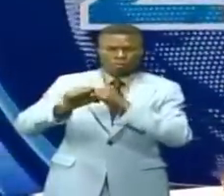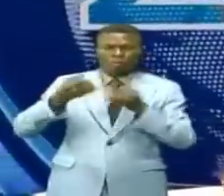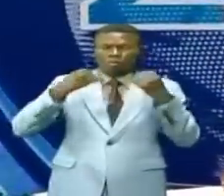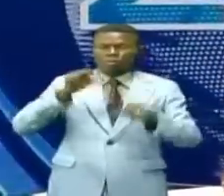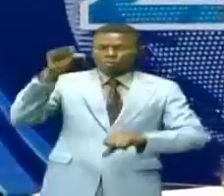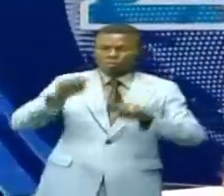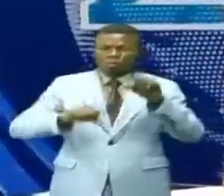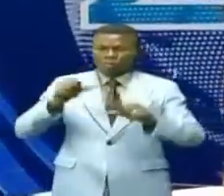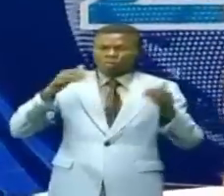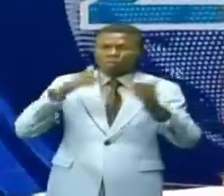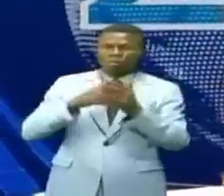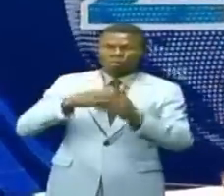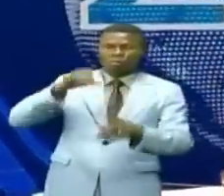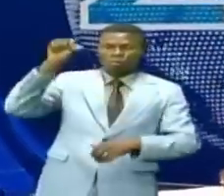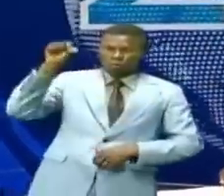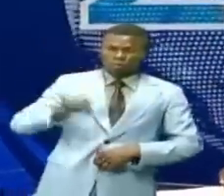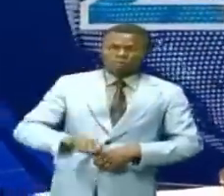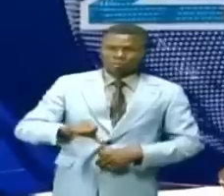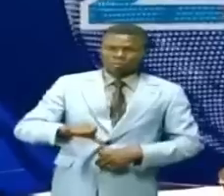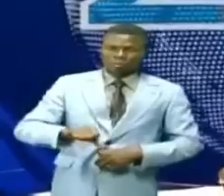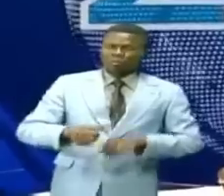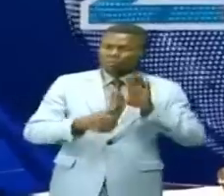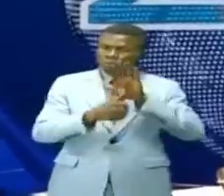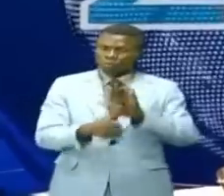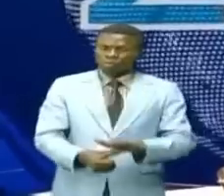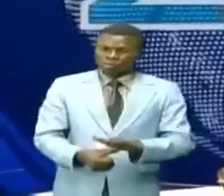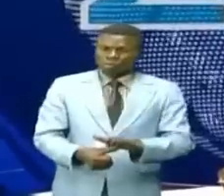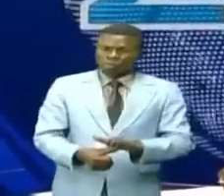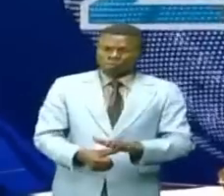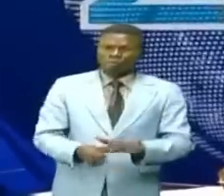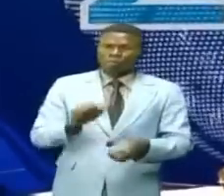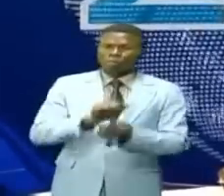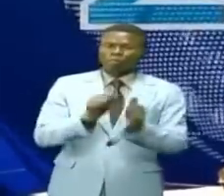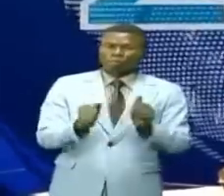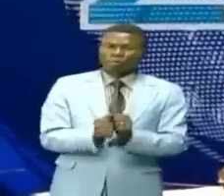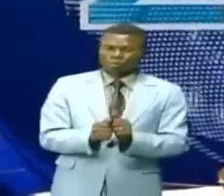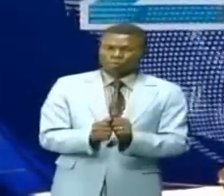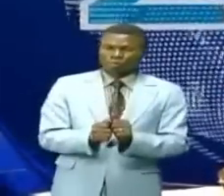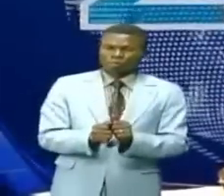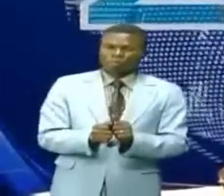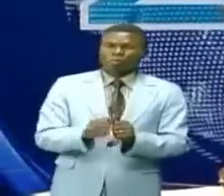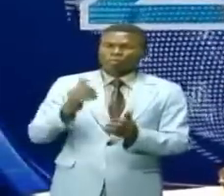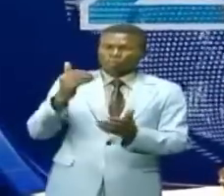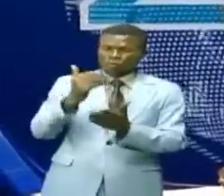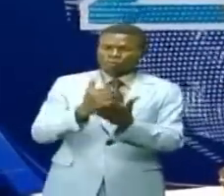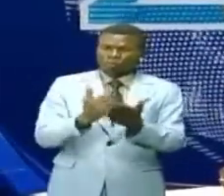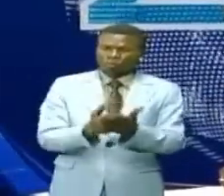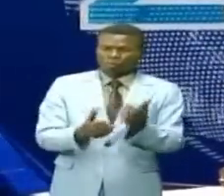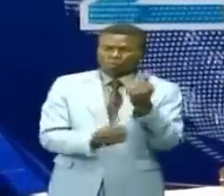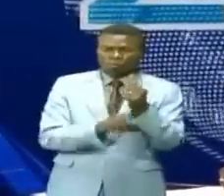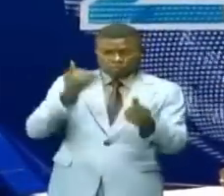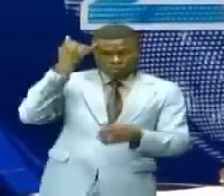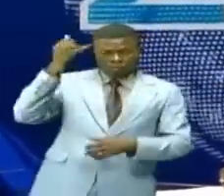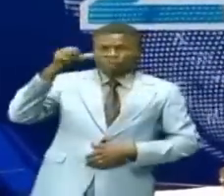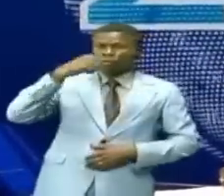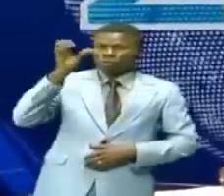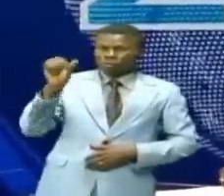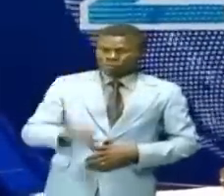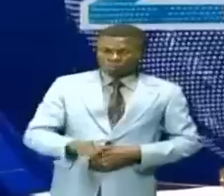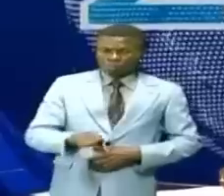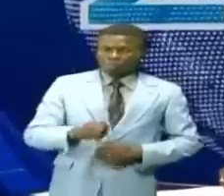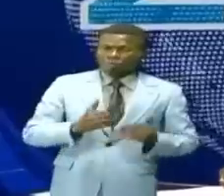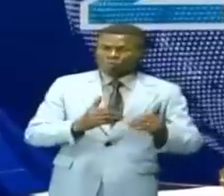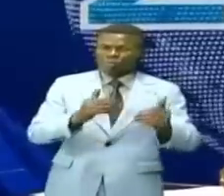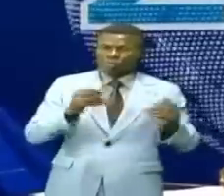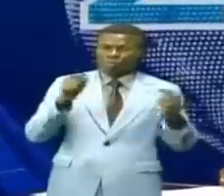désinformation et d'attaque injustifiée et dénuée de tout fondement orchestrée par des personnes mal intentionnées poursuivant